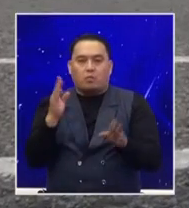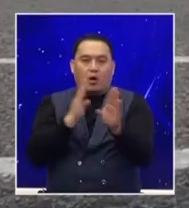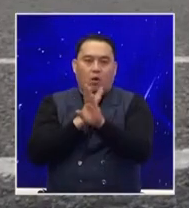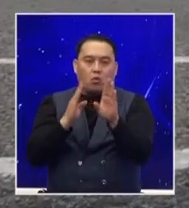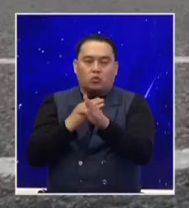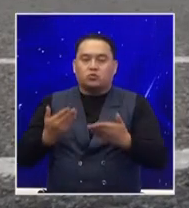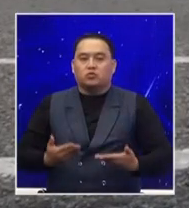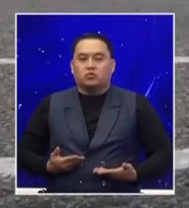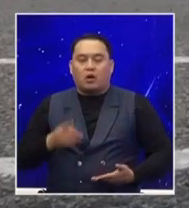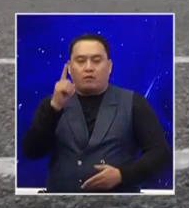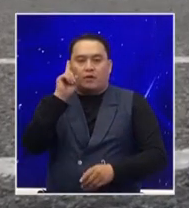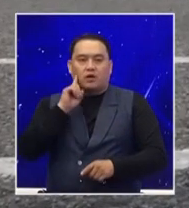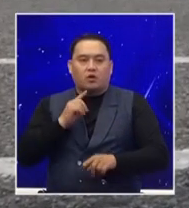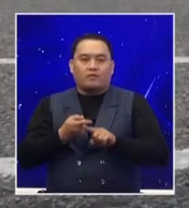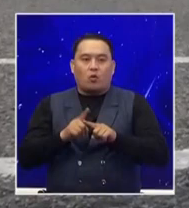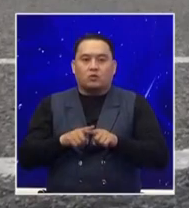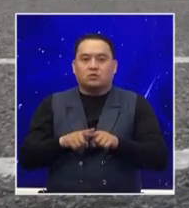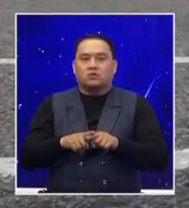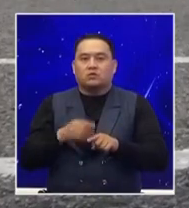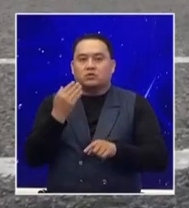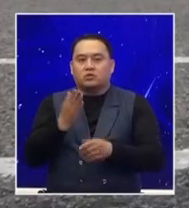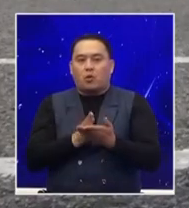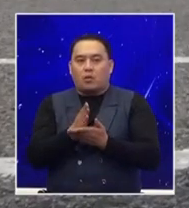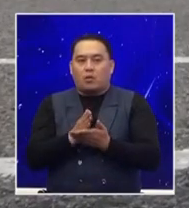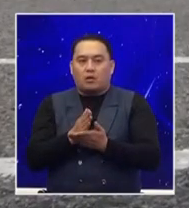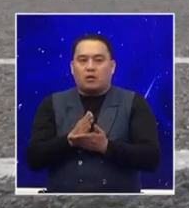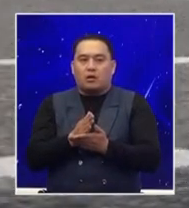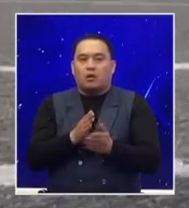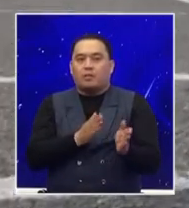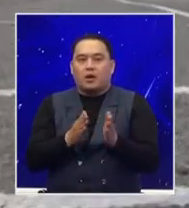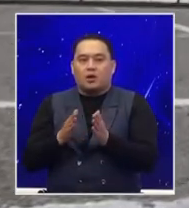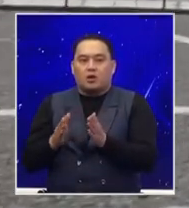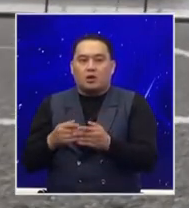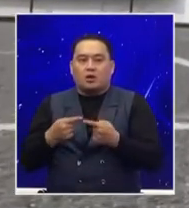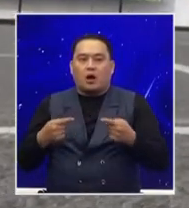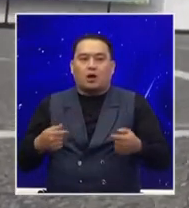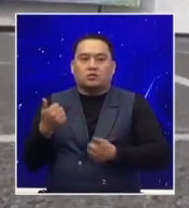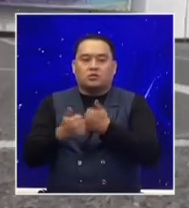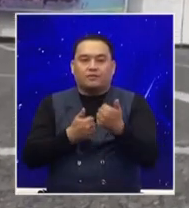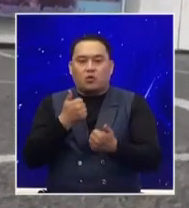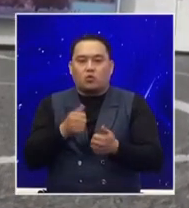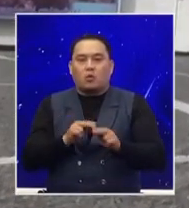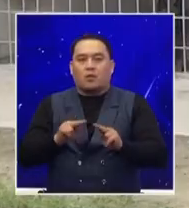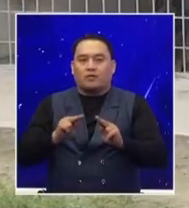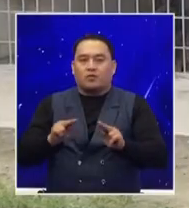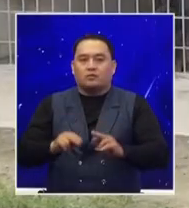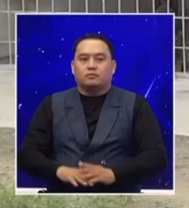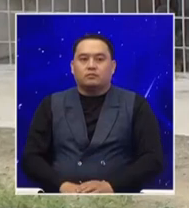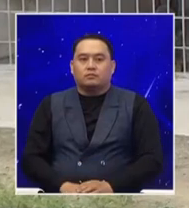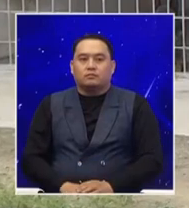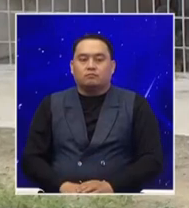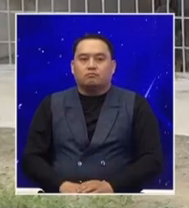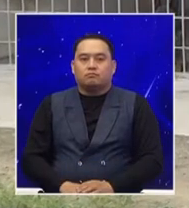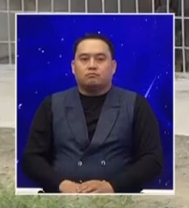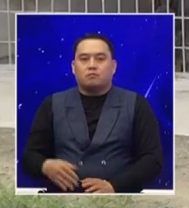условиям. Каждый день инструкторы и их четвероногие сослуживцы по распорядку дня проводят различные виды занятий. Мы воспитываем